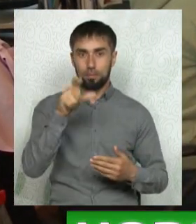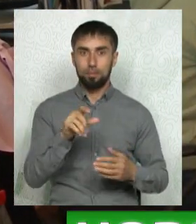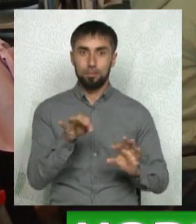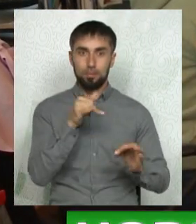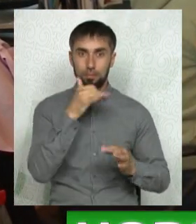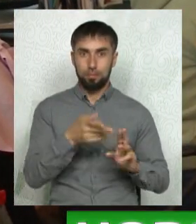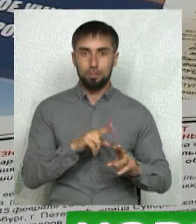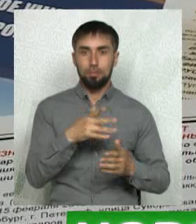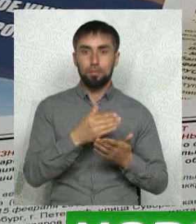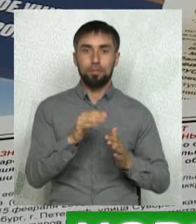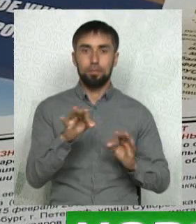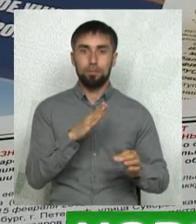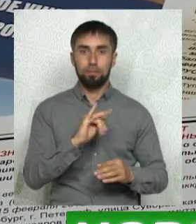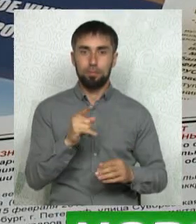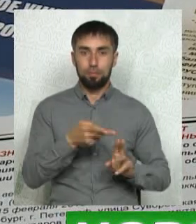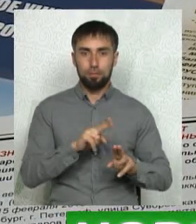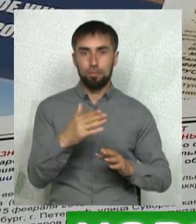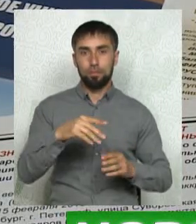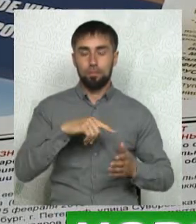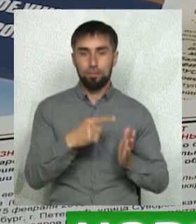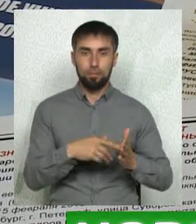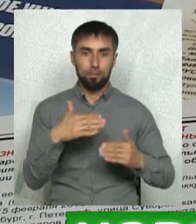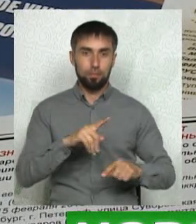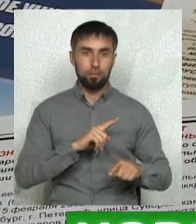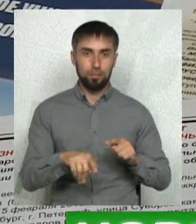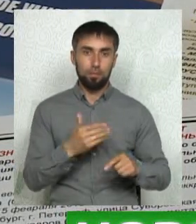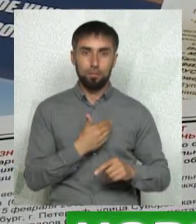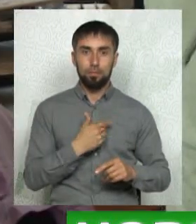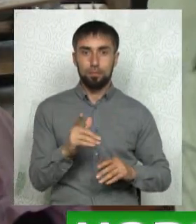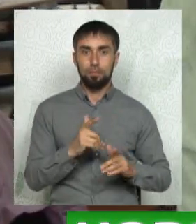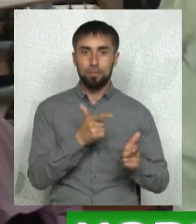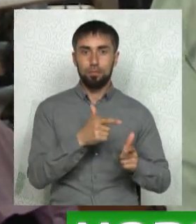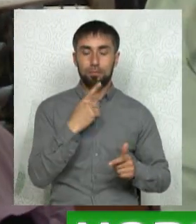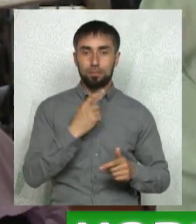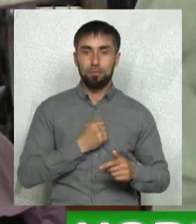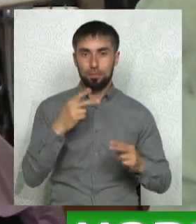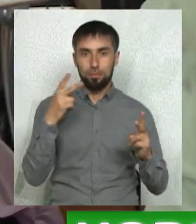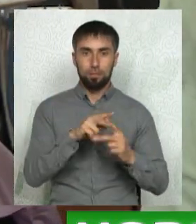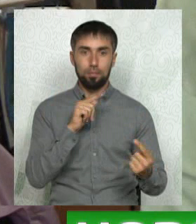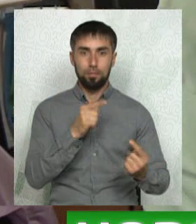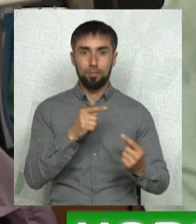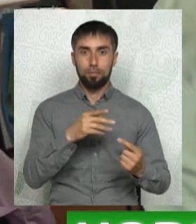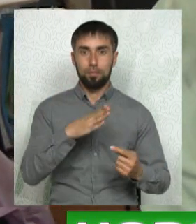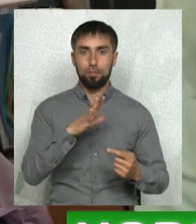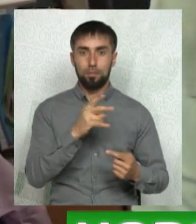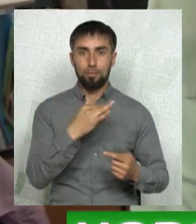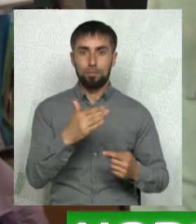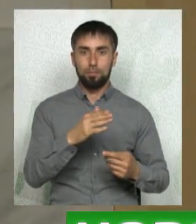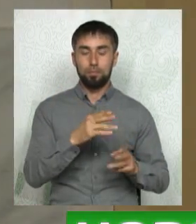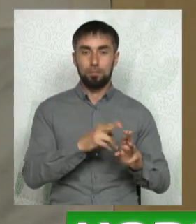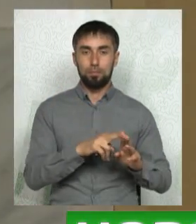определиться не мог, так это с выбором вуза. Но и этот вопрос он решил быстро. Хочет поступить в военную академию противовоздушной обороны в